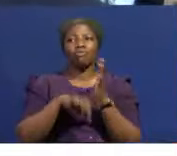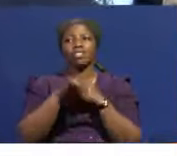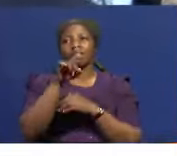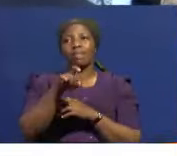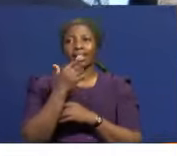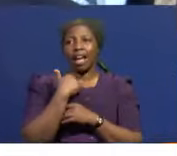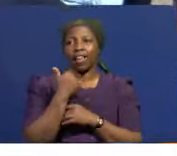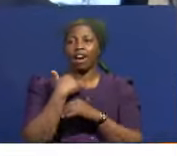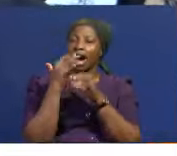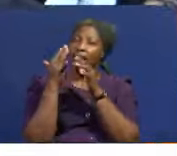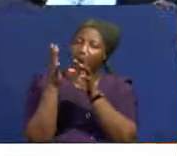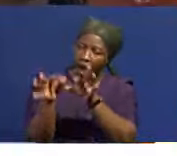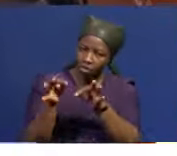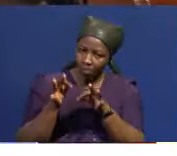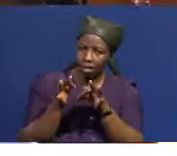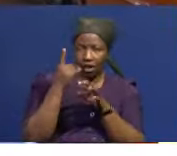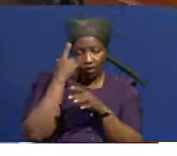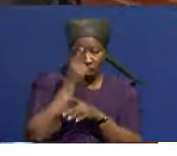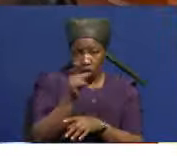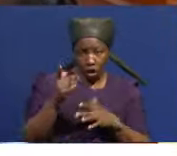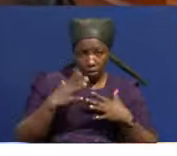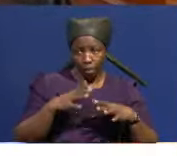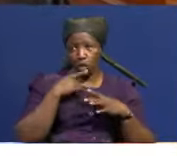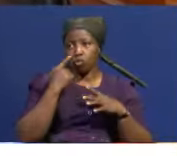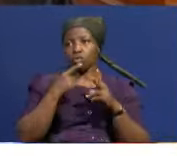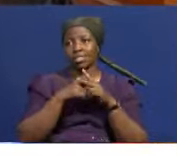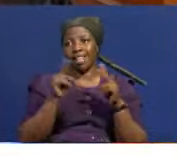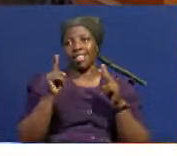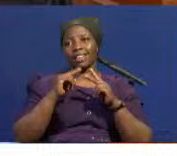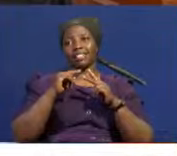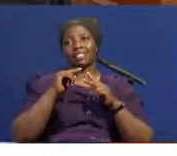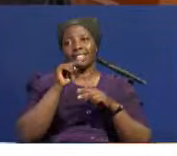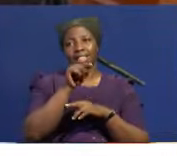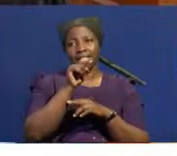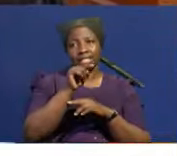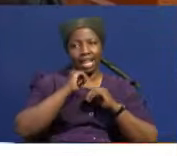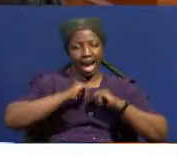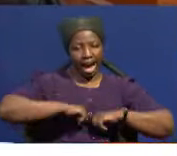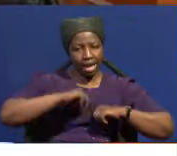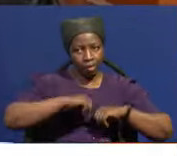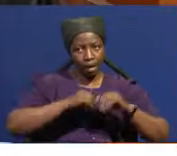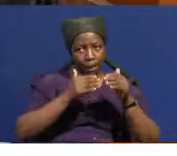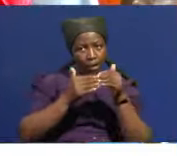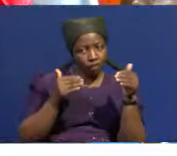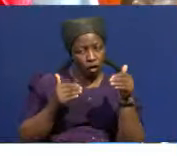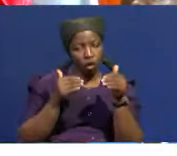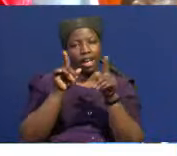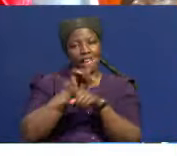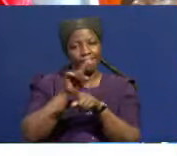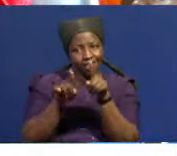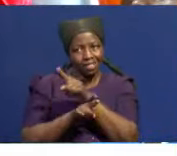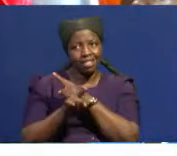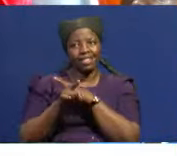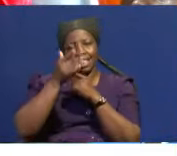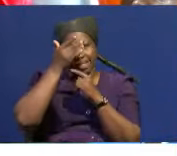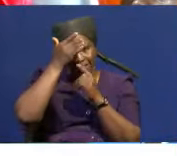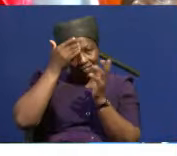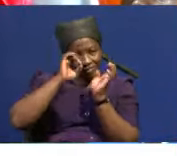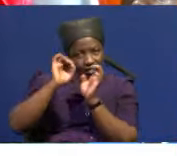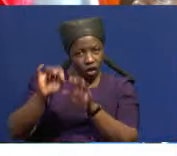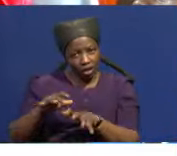kwa wale walioanzisha mchakato wa mkataba huo kabla ya swala hilo kuwekwa kwenye kaburi la sahau. The petitioners are also saying